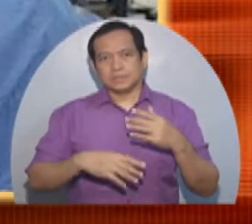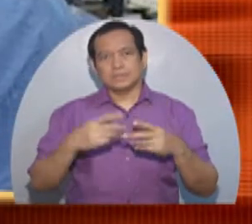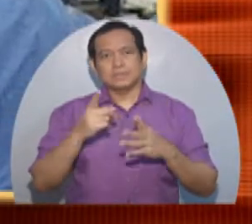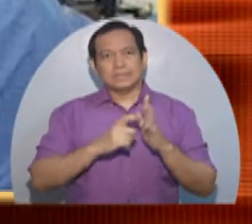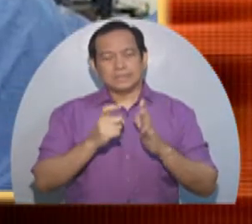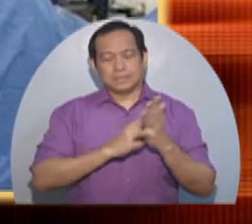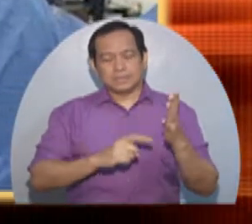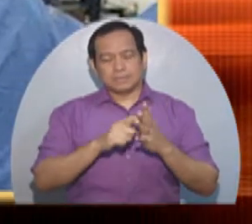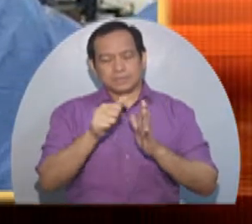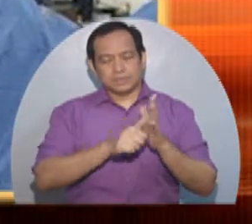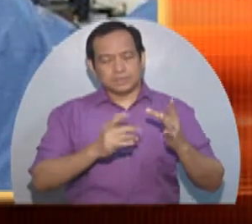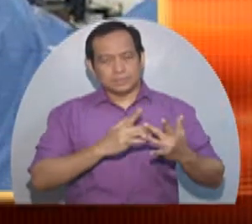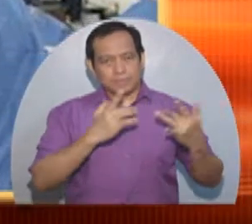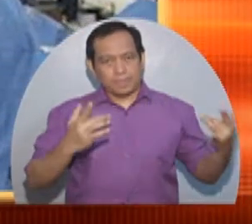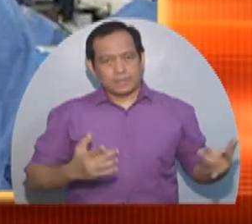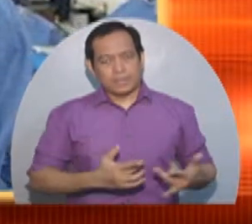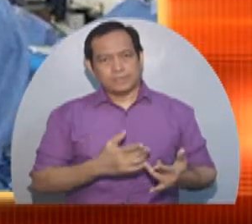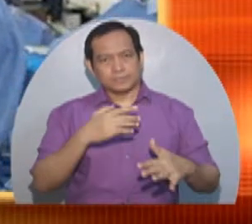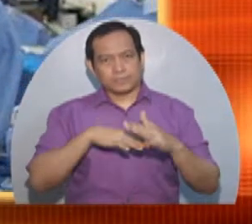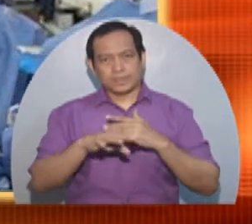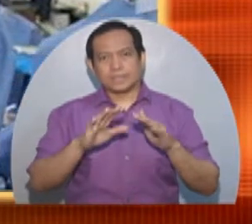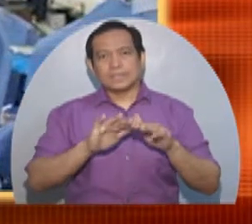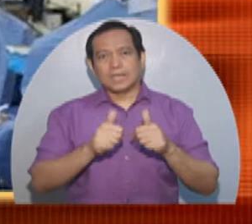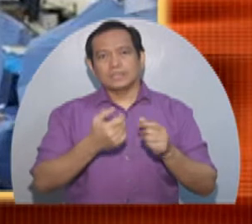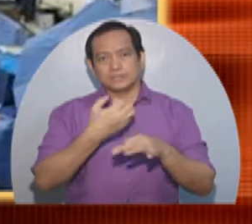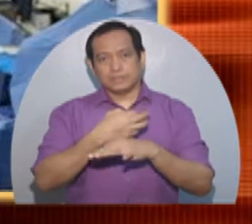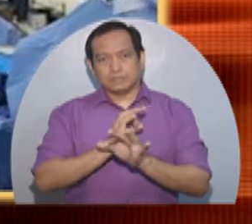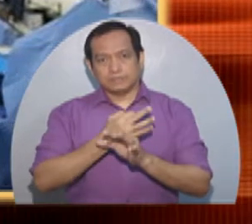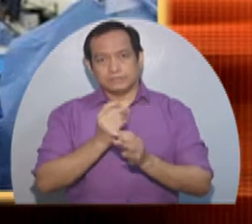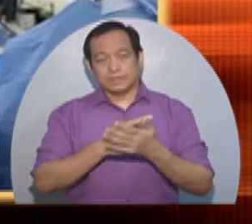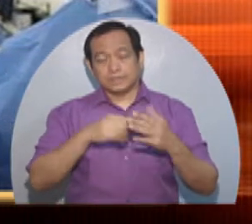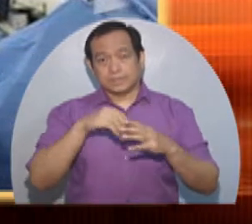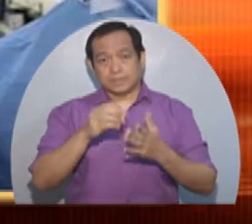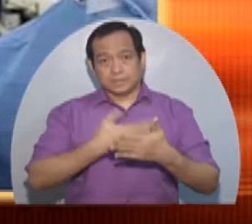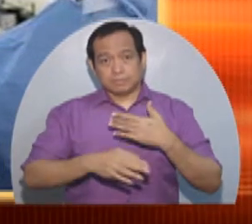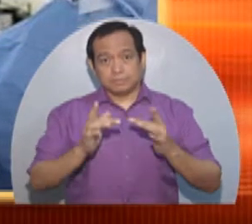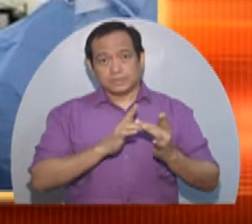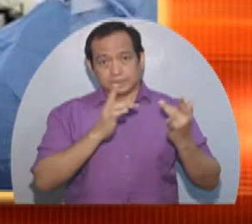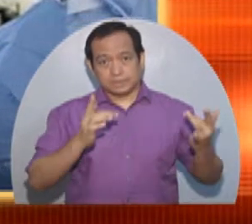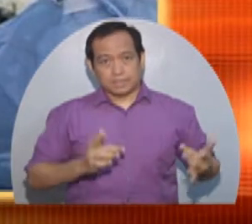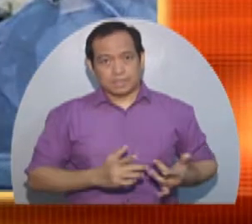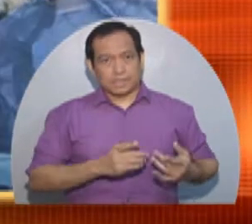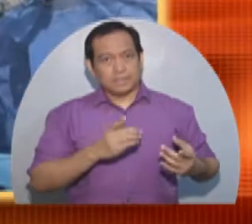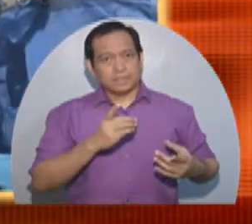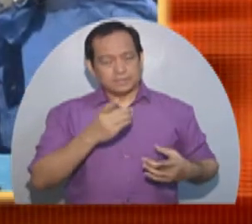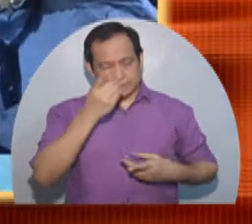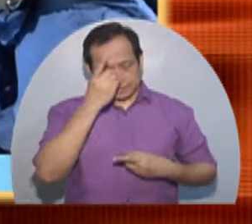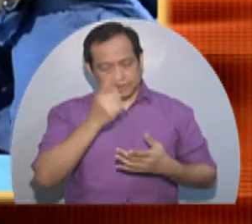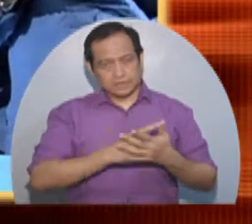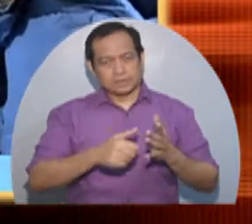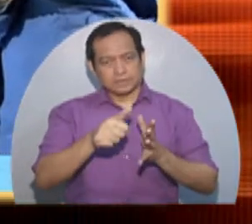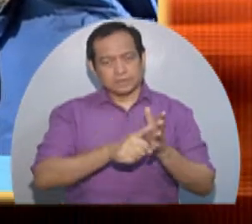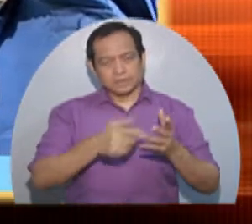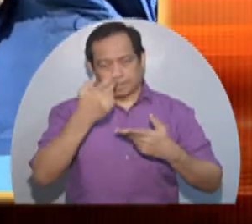sa puso ang nag-iisang paraan para maisaayos ang congenital heart disease o